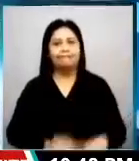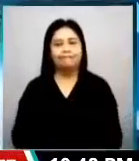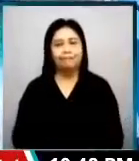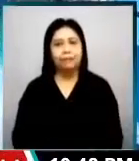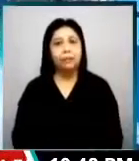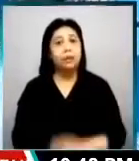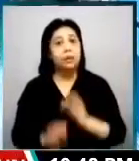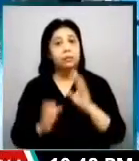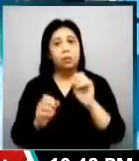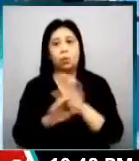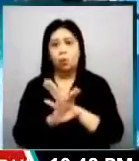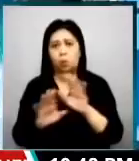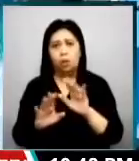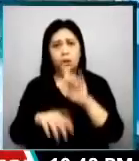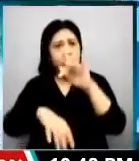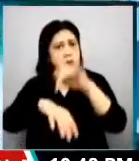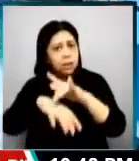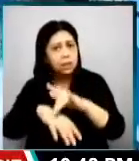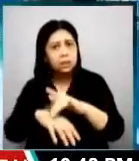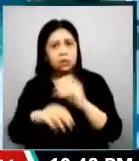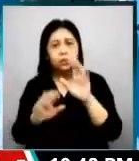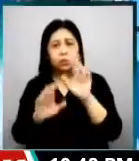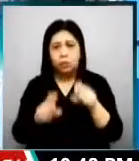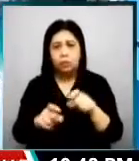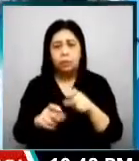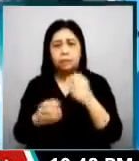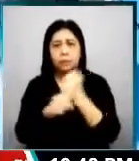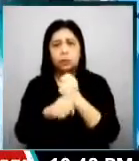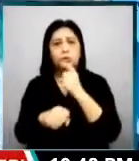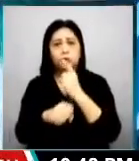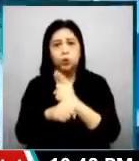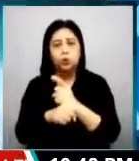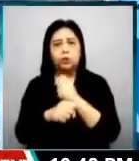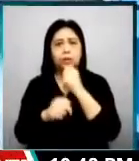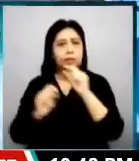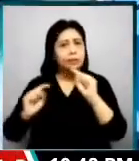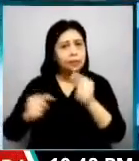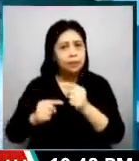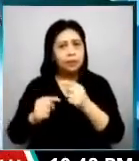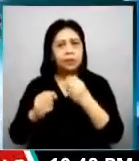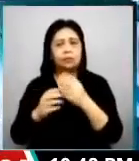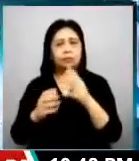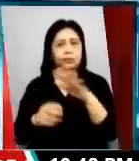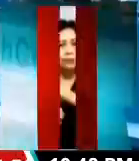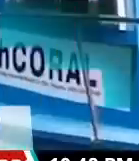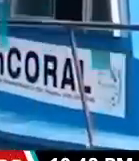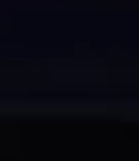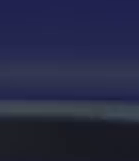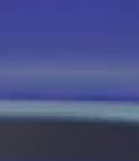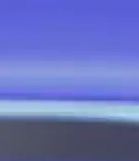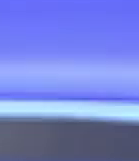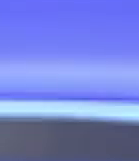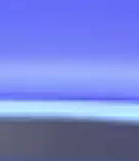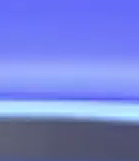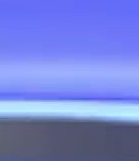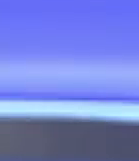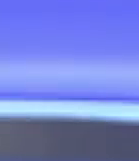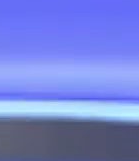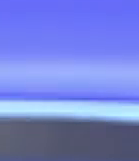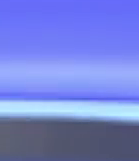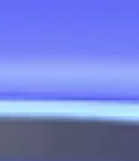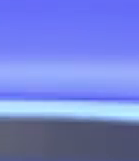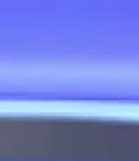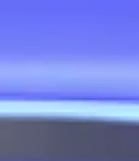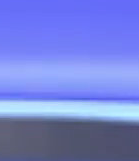silang hahawakan at dapat matiyak na hindi masusugatan o masasaktan ang mga ito. Good news mga